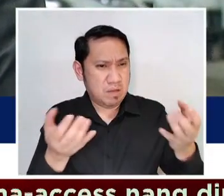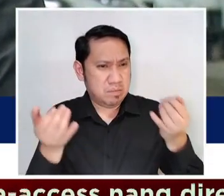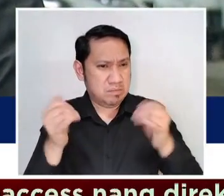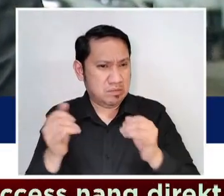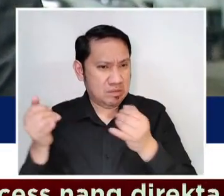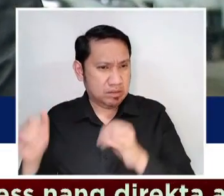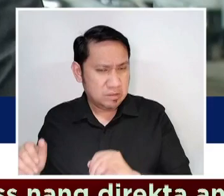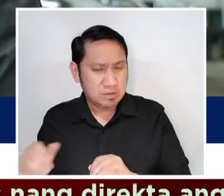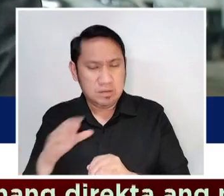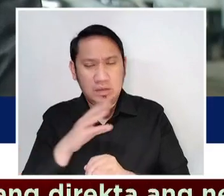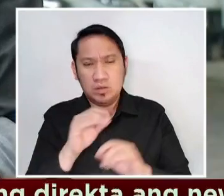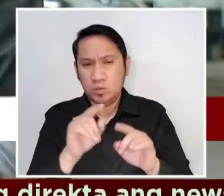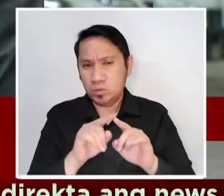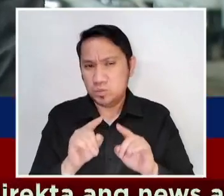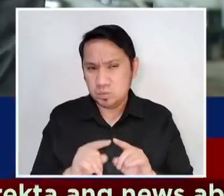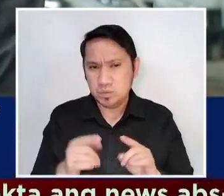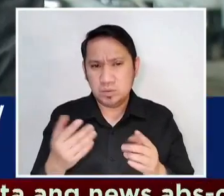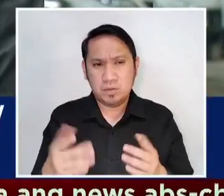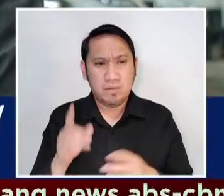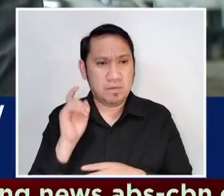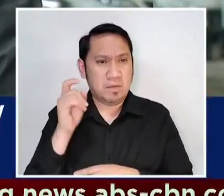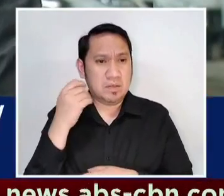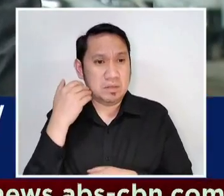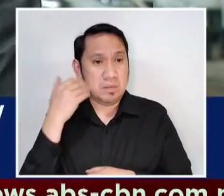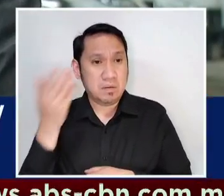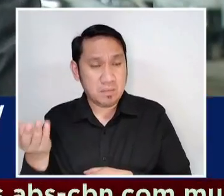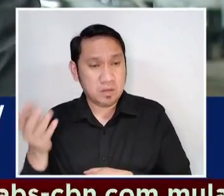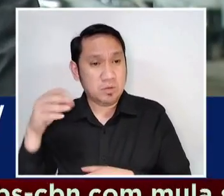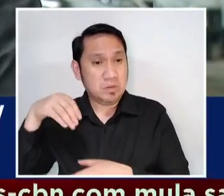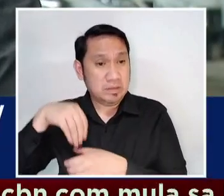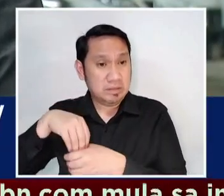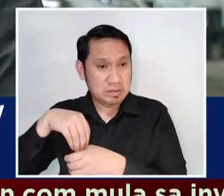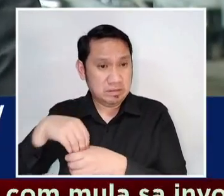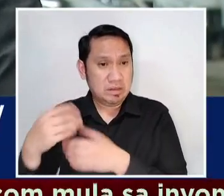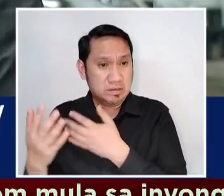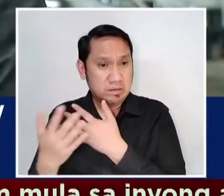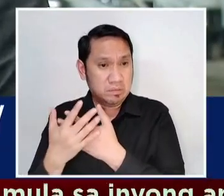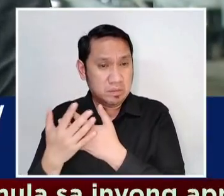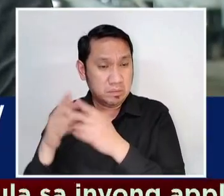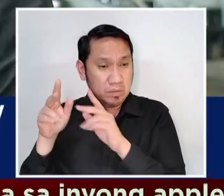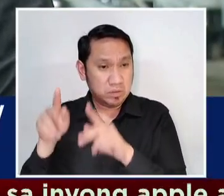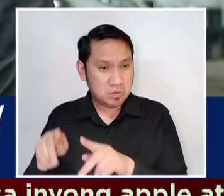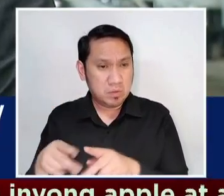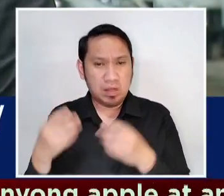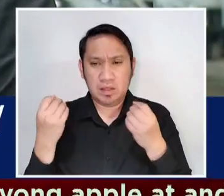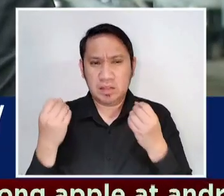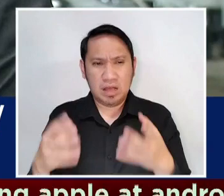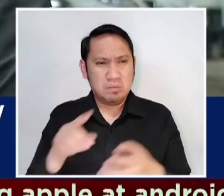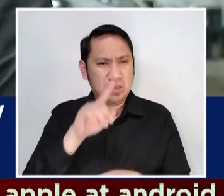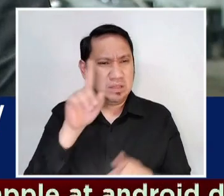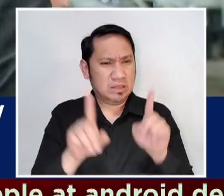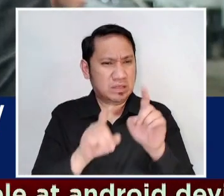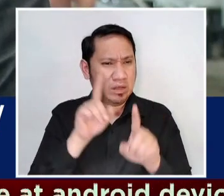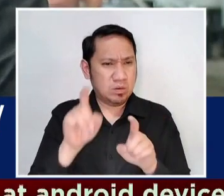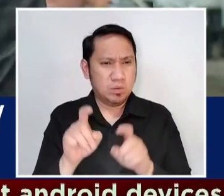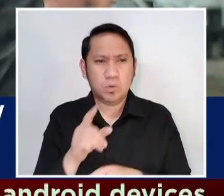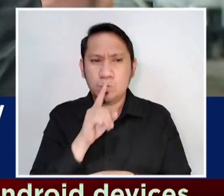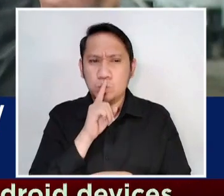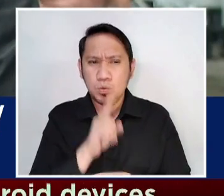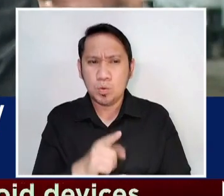mamamahayag at sa biglaang pagkamatay naman ng sinasabing middleman, maraming tanong ang hindi pa rin nasasagot. Sino ang